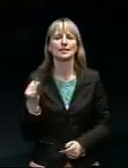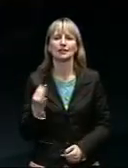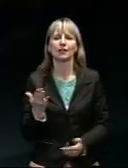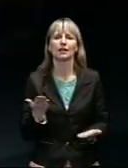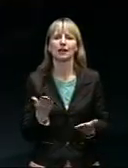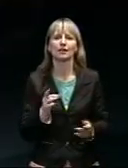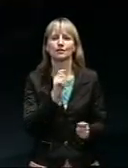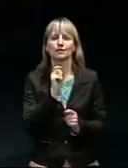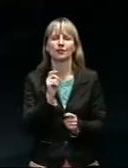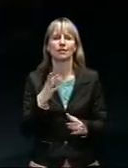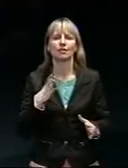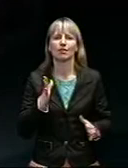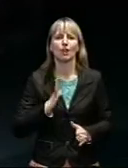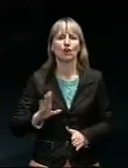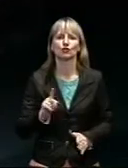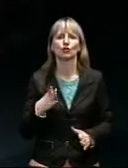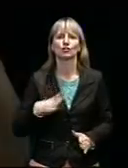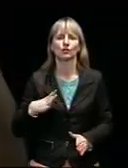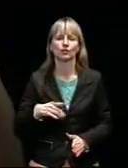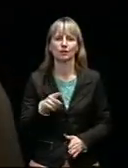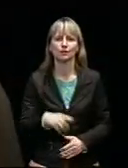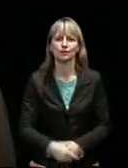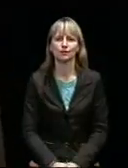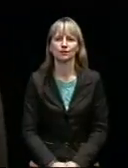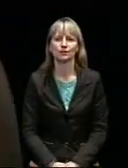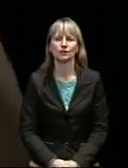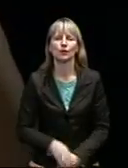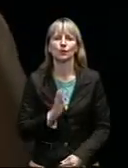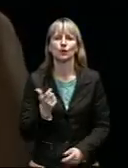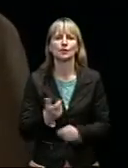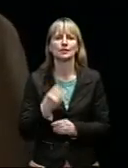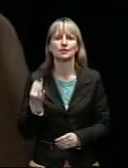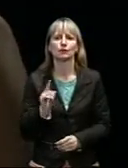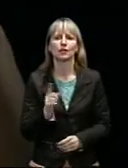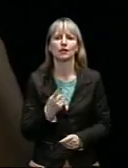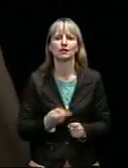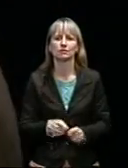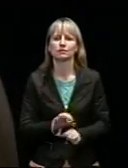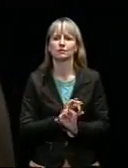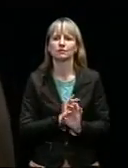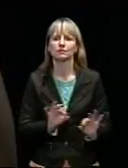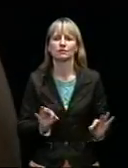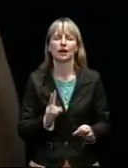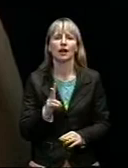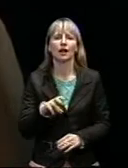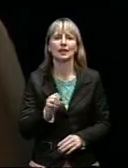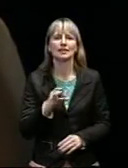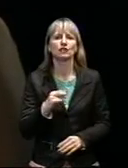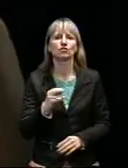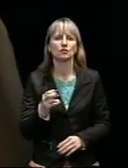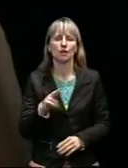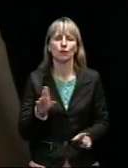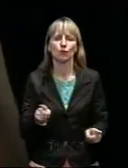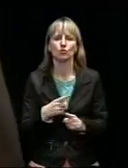Які сюрпризи очікують на глядачів? На концерте будет очень интересно, потому что это замечательная классическая музыка,